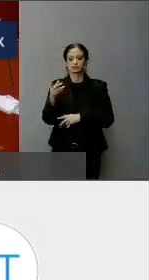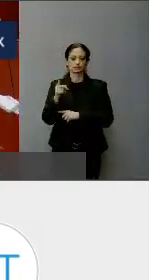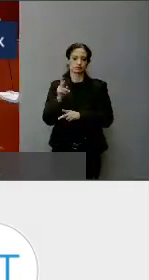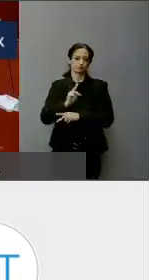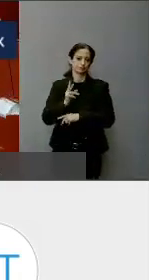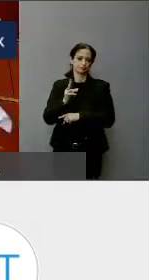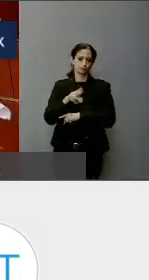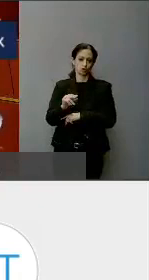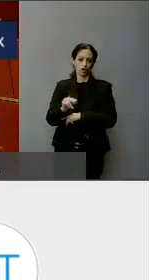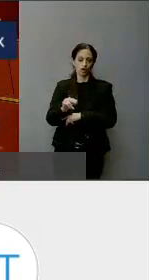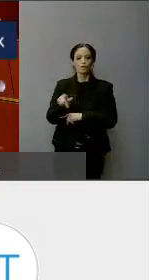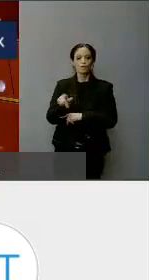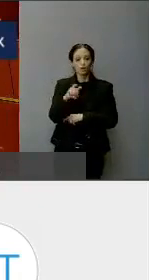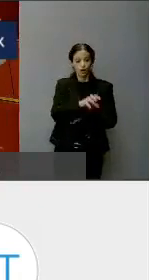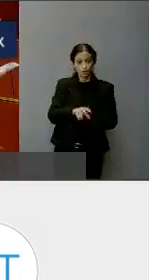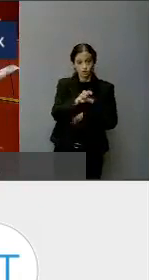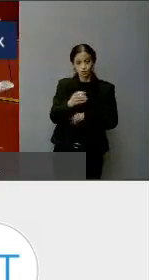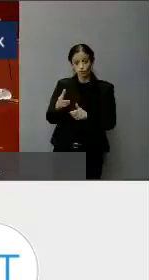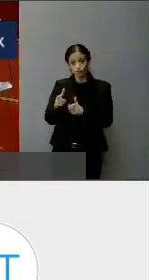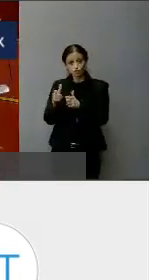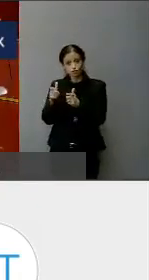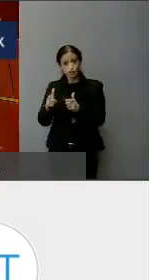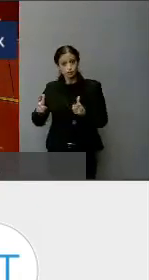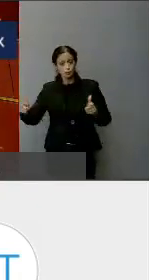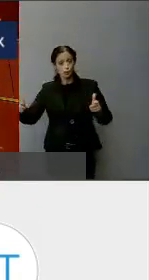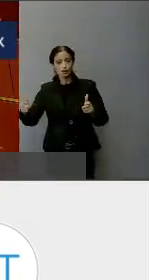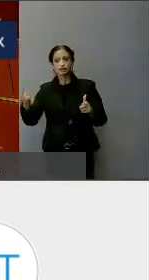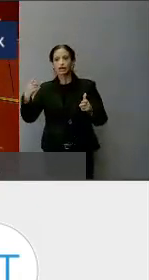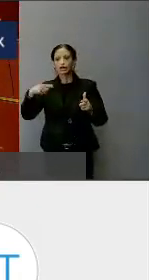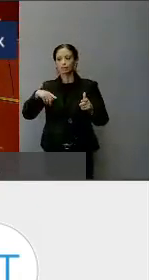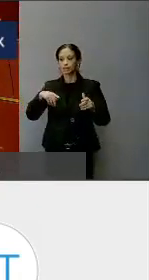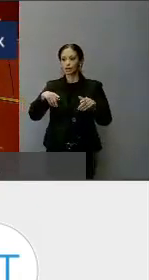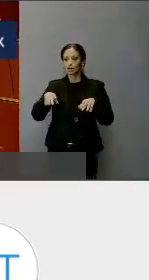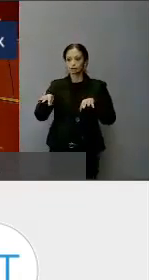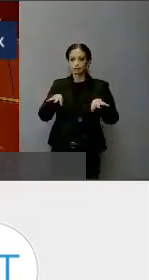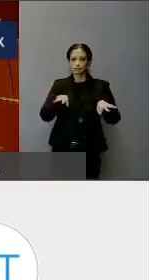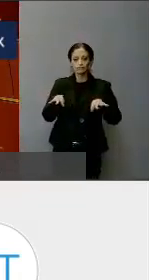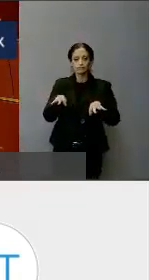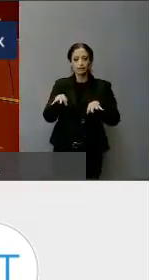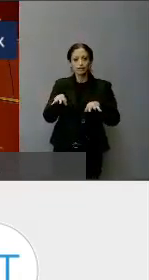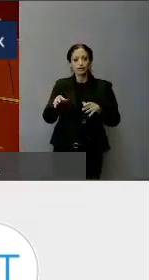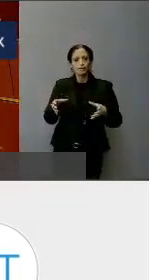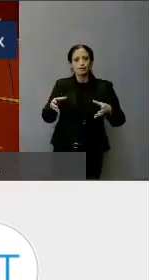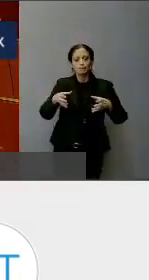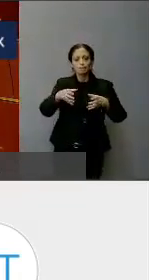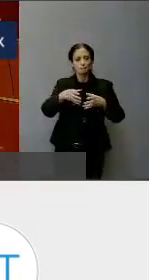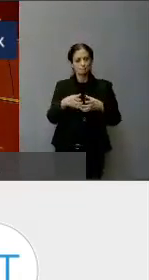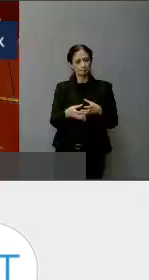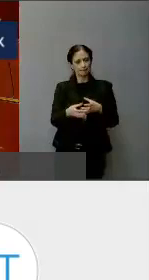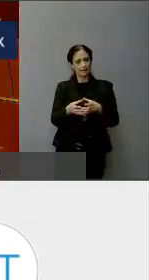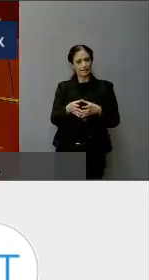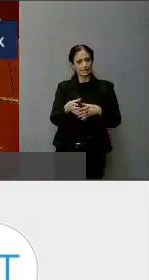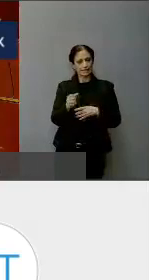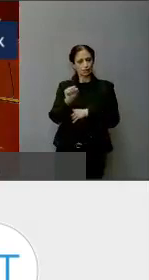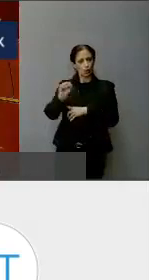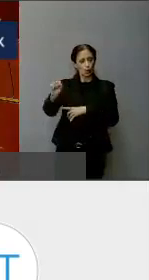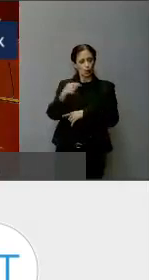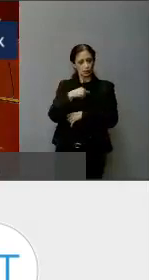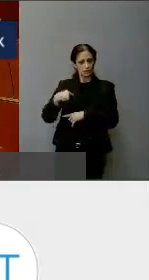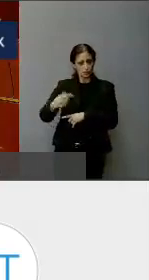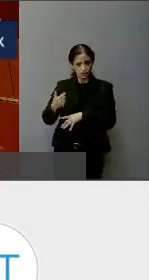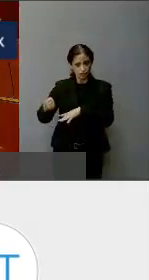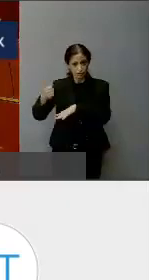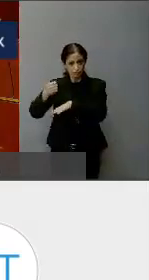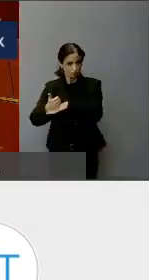regione e la città metropolitana non mi risulta che siano governati dal partito comunista cinese ma sono invece diciamo a guida diciamo di una